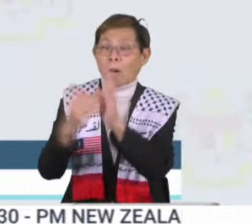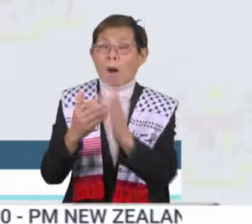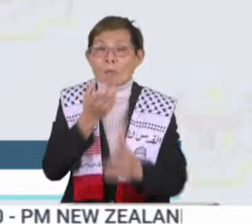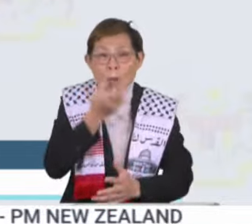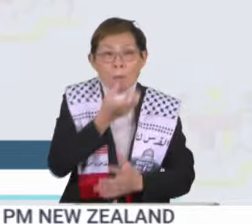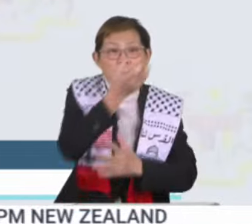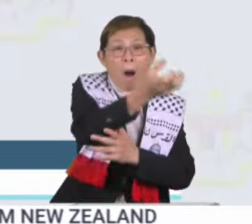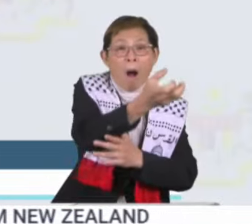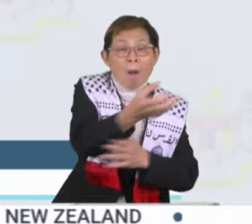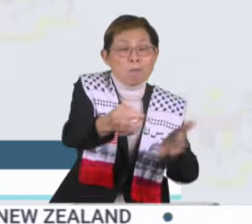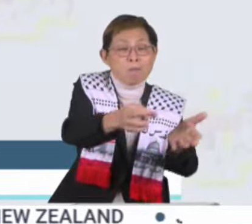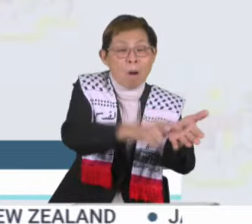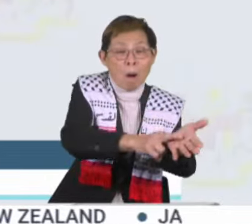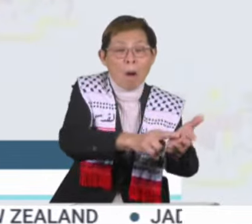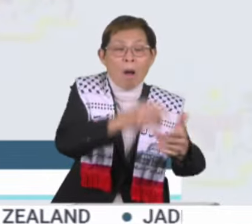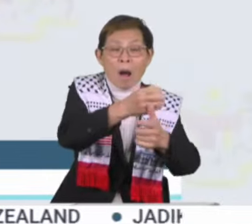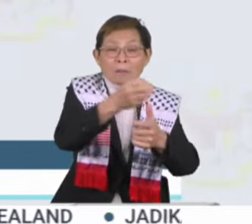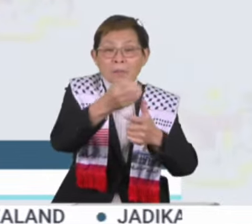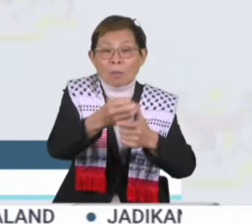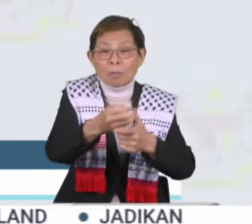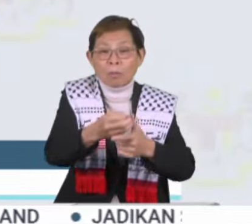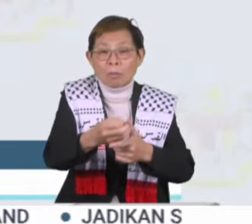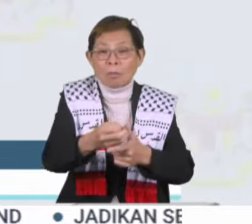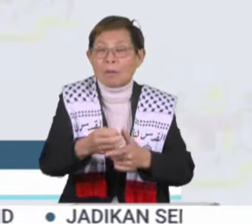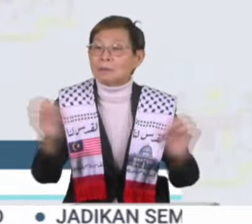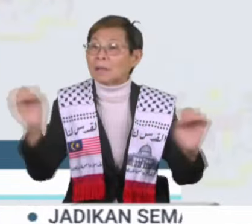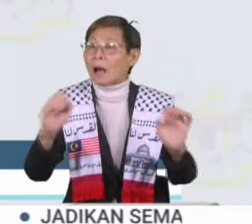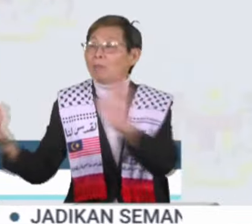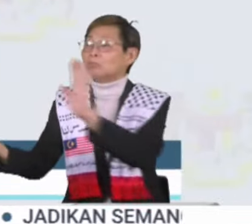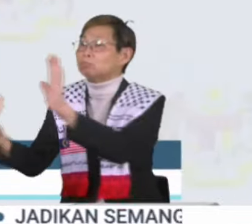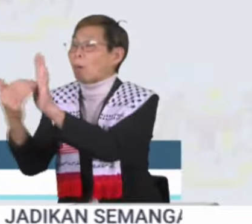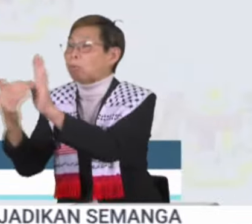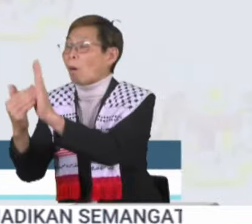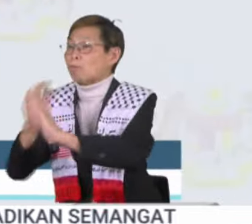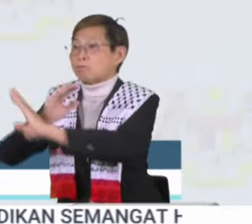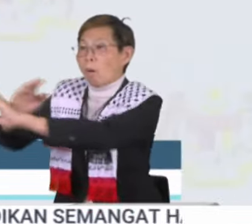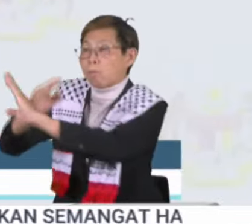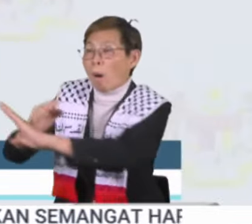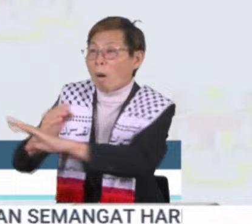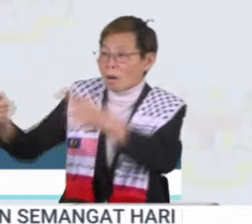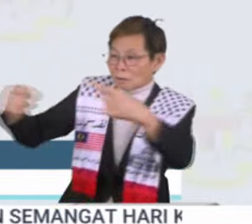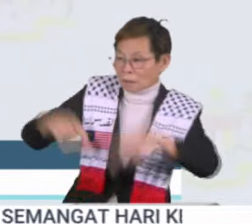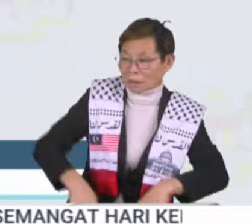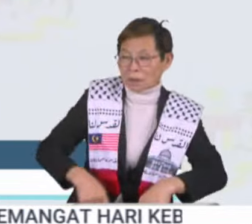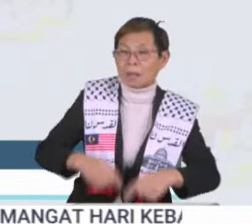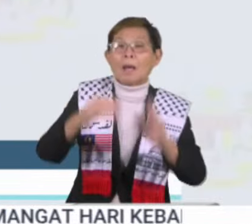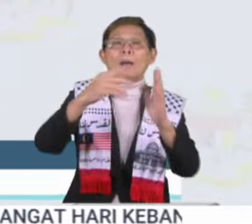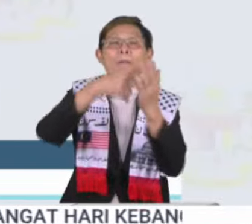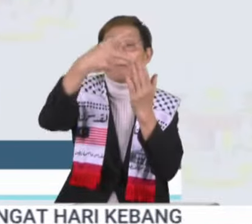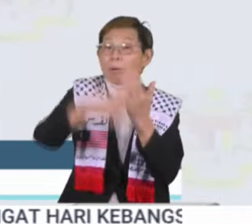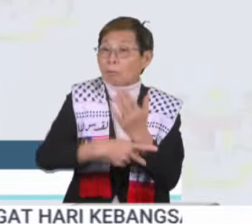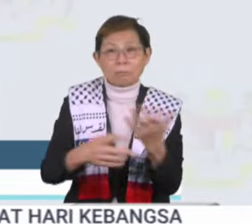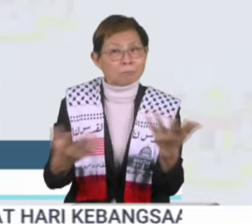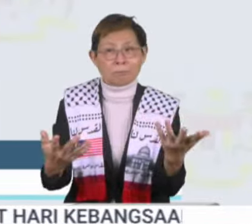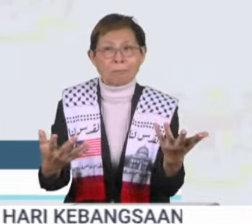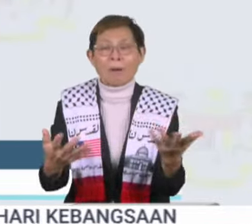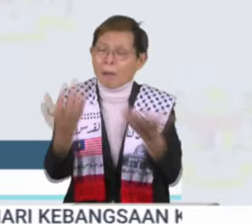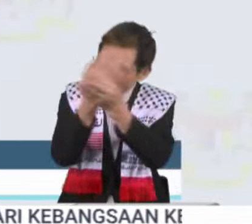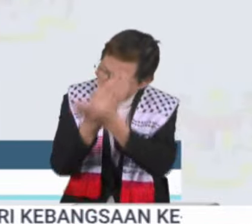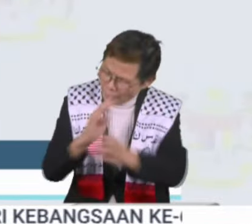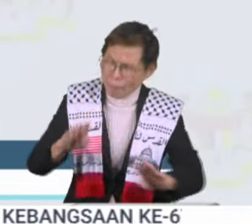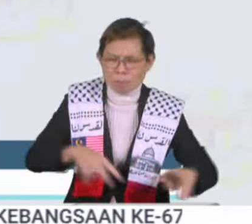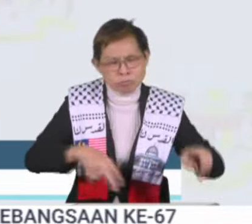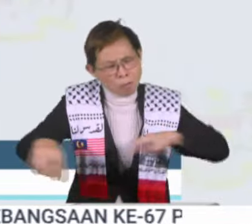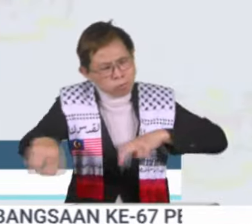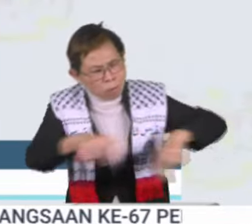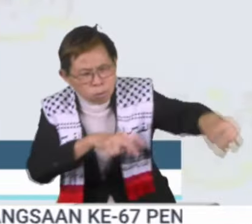mengeluarkan kenyataan ataupun sesiapa menghalang dia dari menghadirkan diri ke mana-mana acara. Dia masih bebas